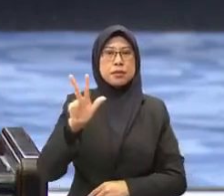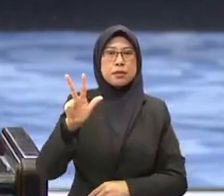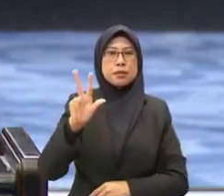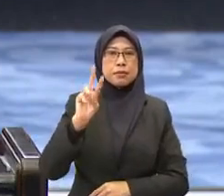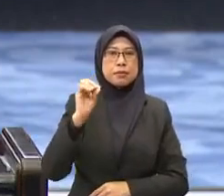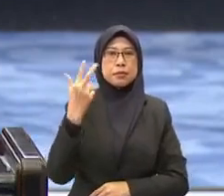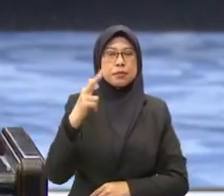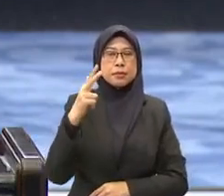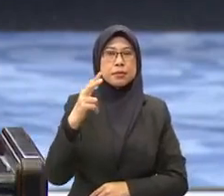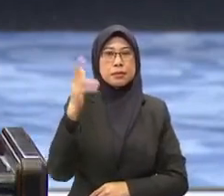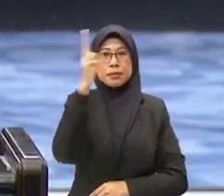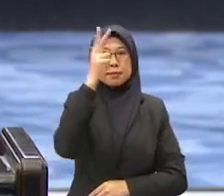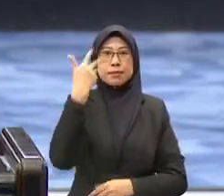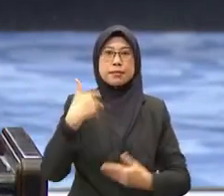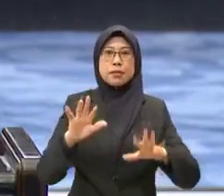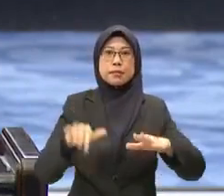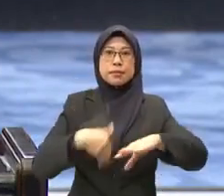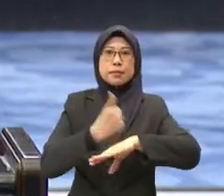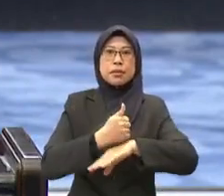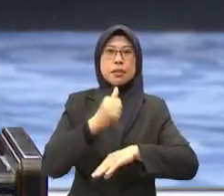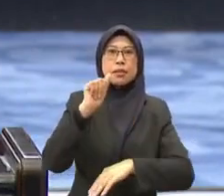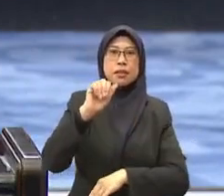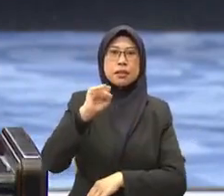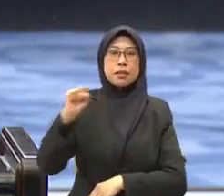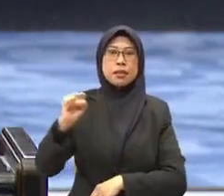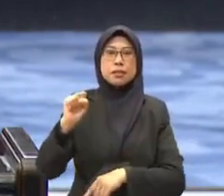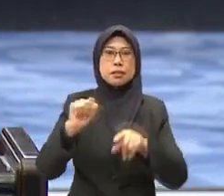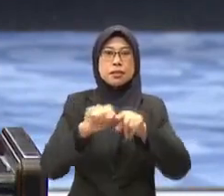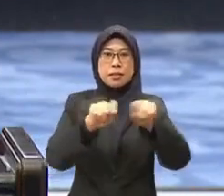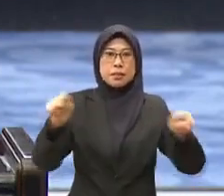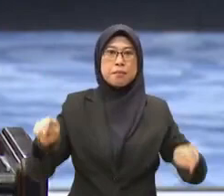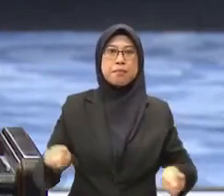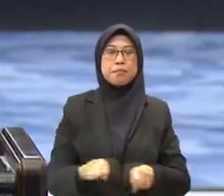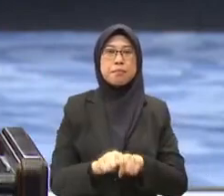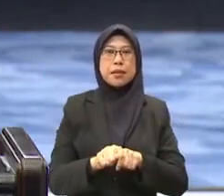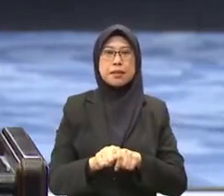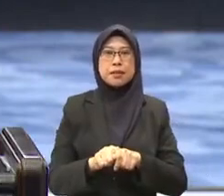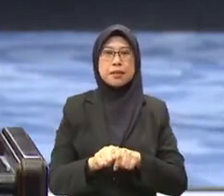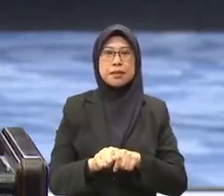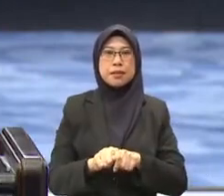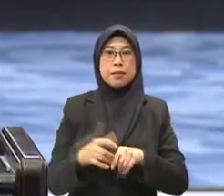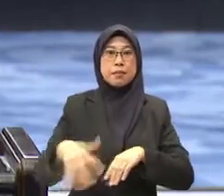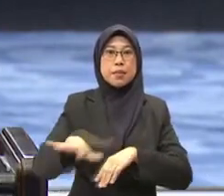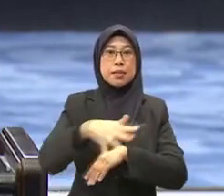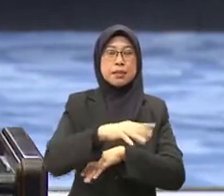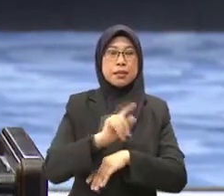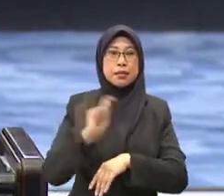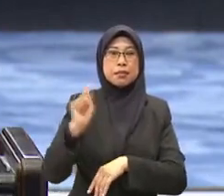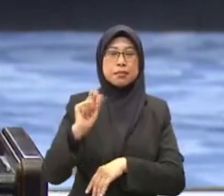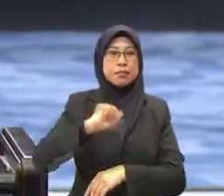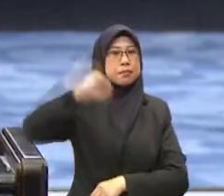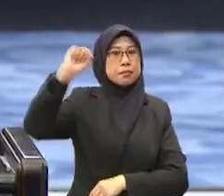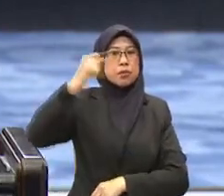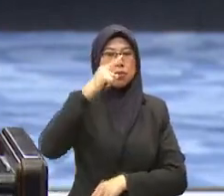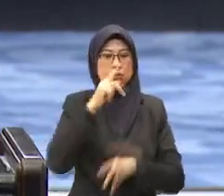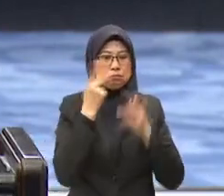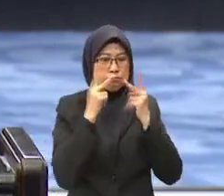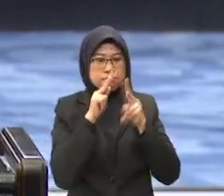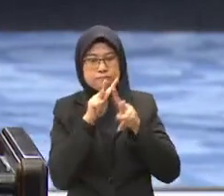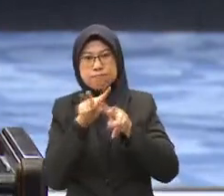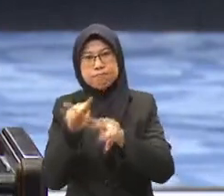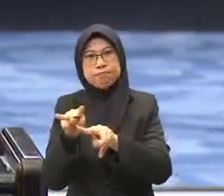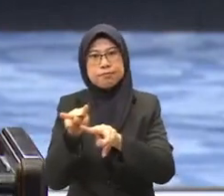percuma bagi kes jenayah supaya rakyat yang dibelenggu kesempatan kesempitan ini daripada segi kewangan dapat turut